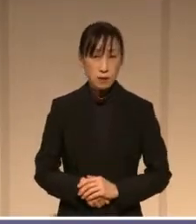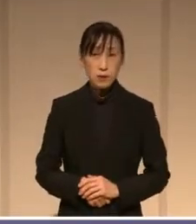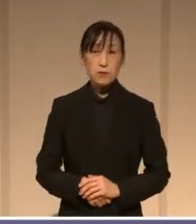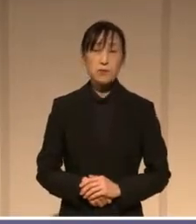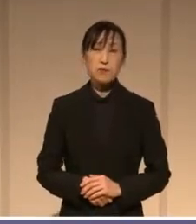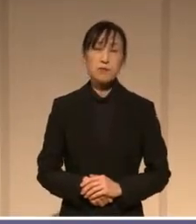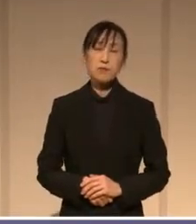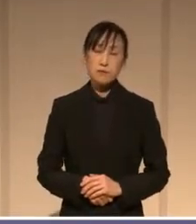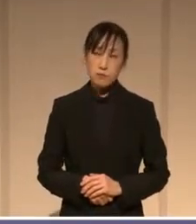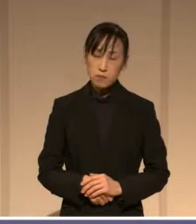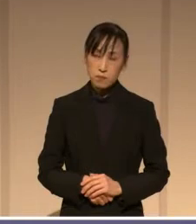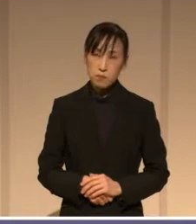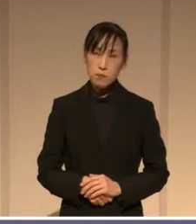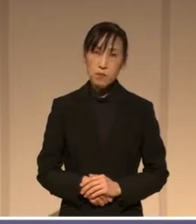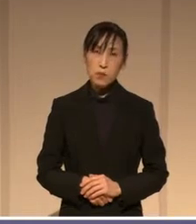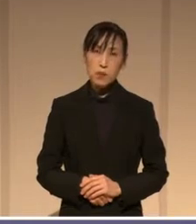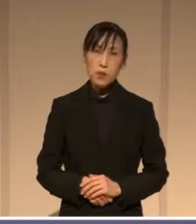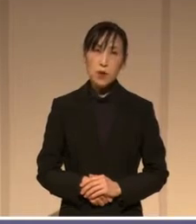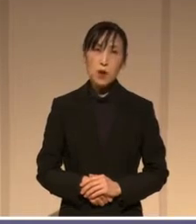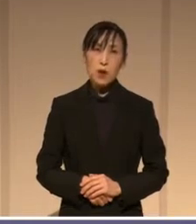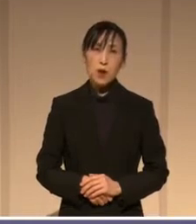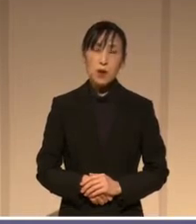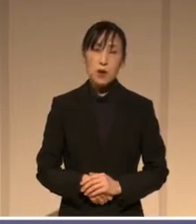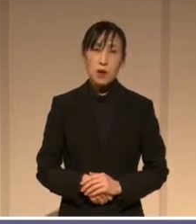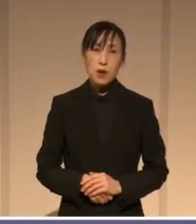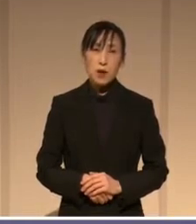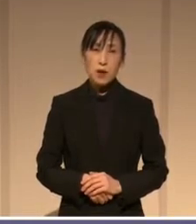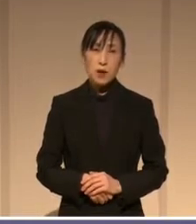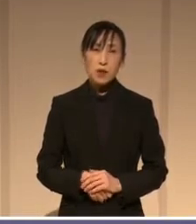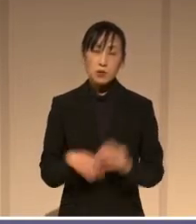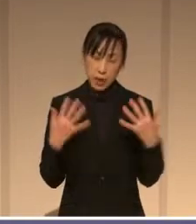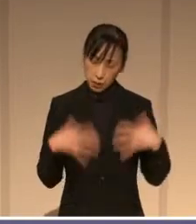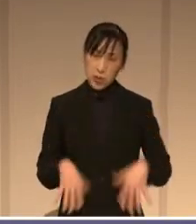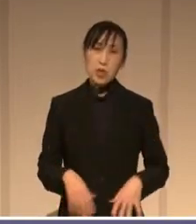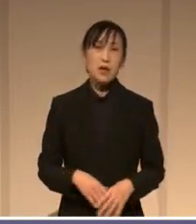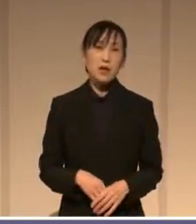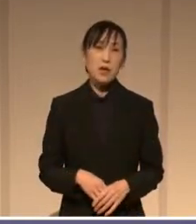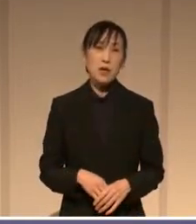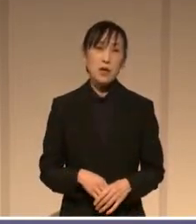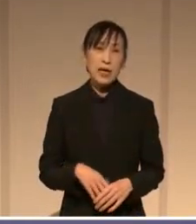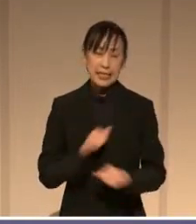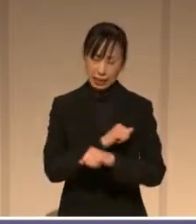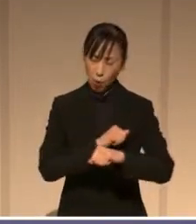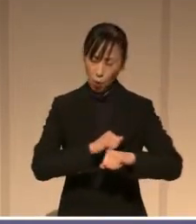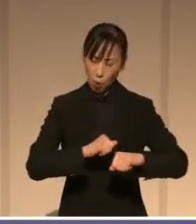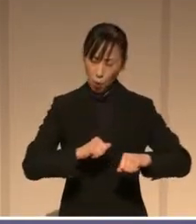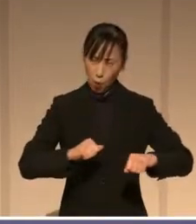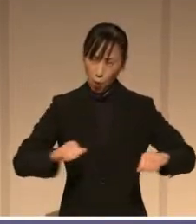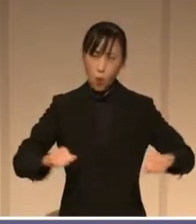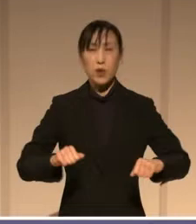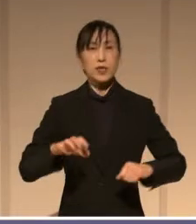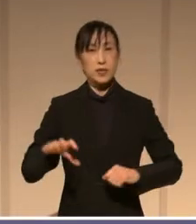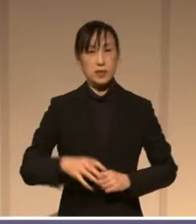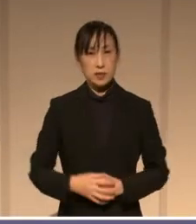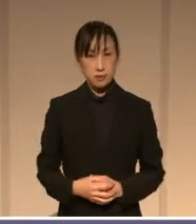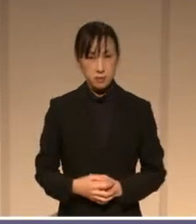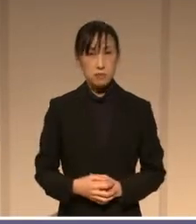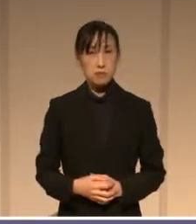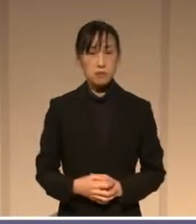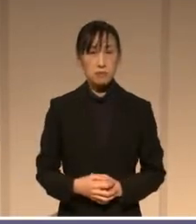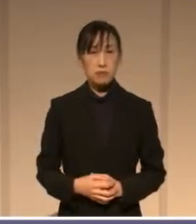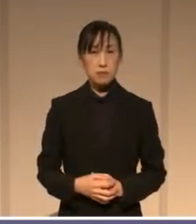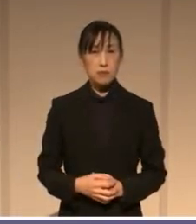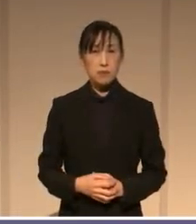カードねーもうね言い出したらキリがないですけどね疲れました会場が広いでしょいやそうですよねあのなんか